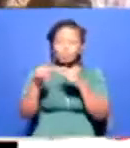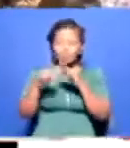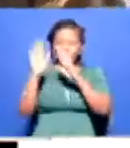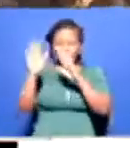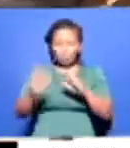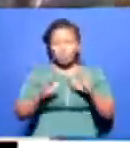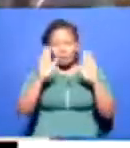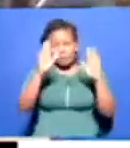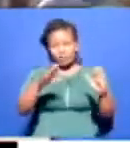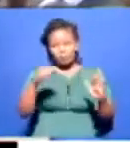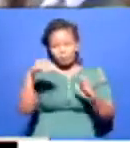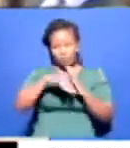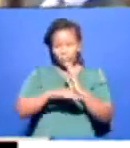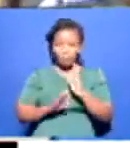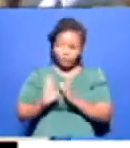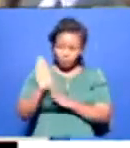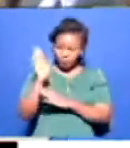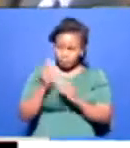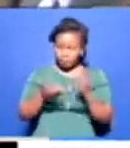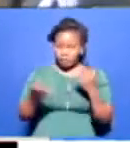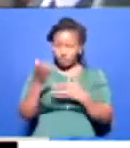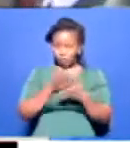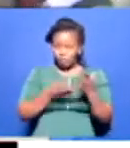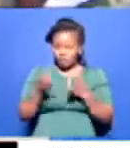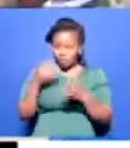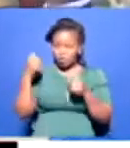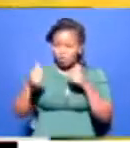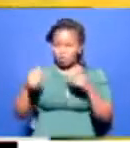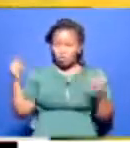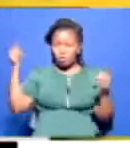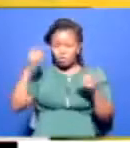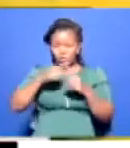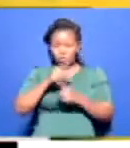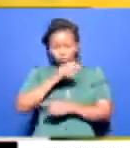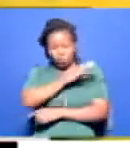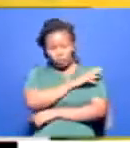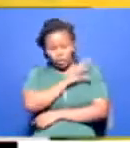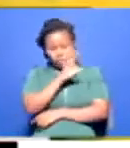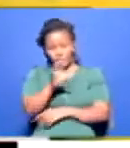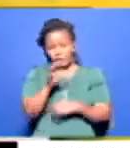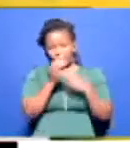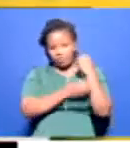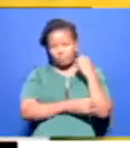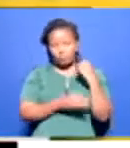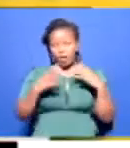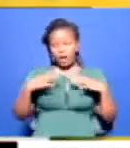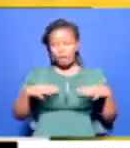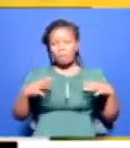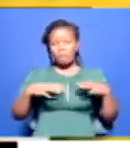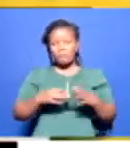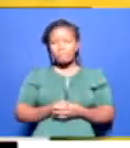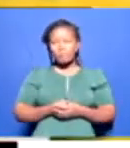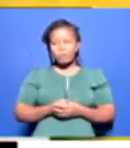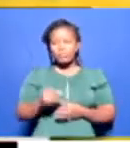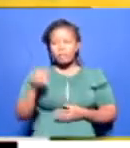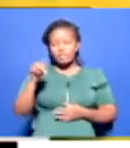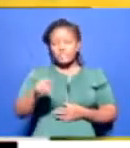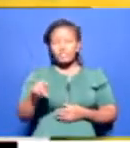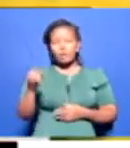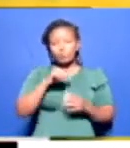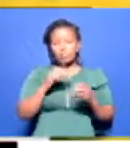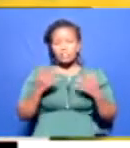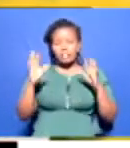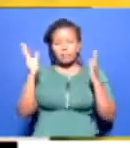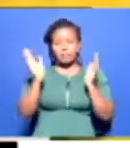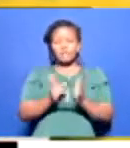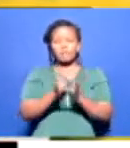model, which they say seeks to empower vulnerable Kenyans. Here in Makueni, we celebrate public participation, we